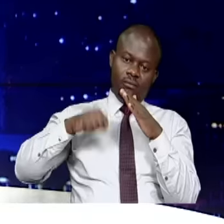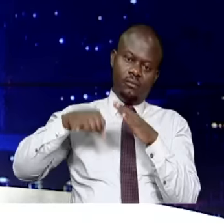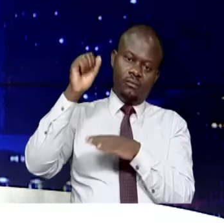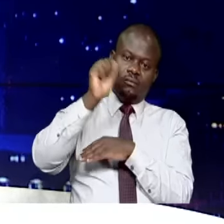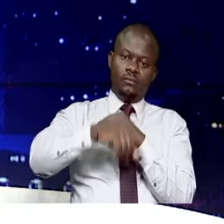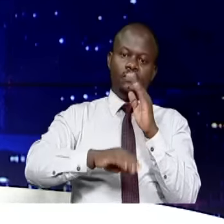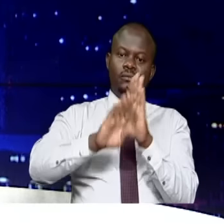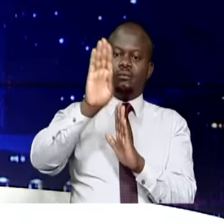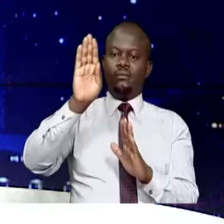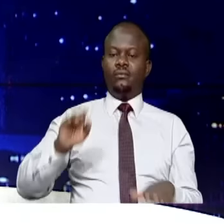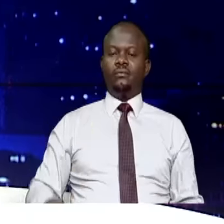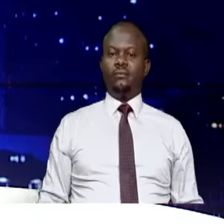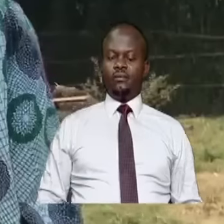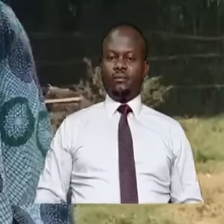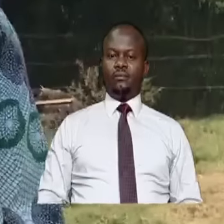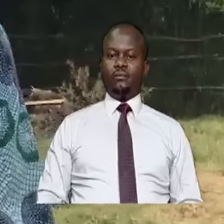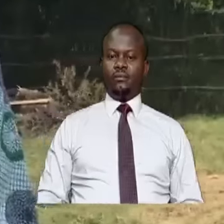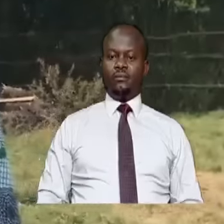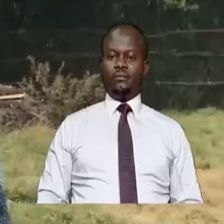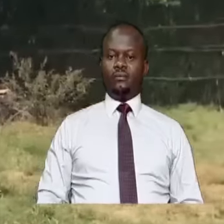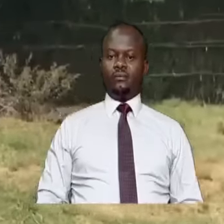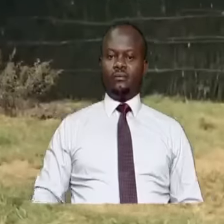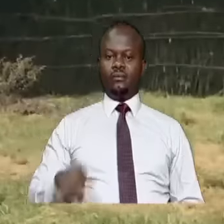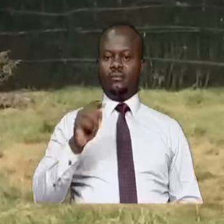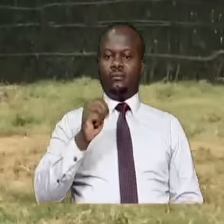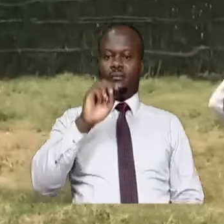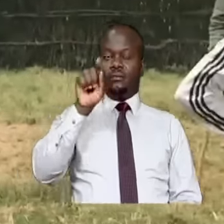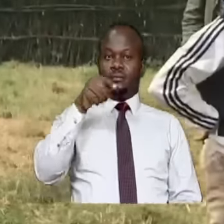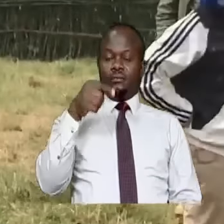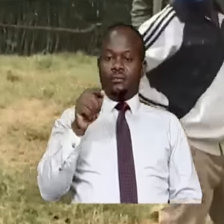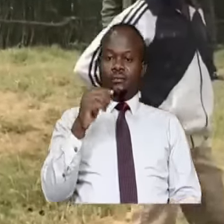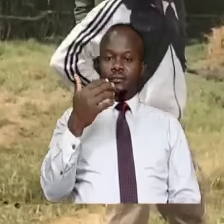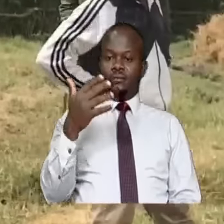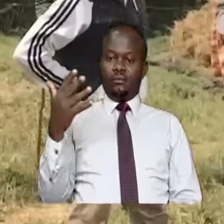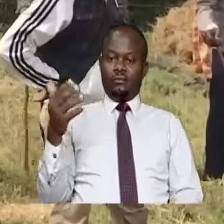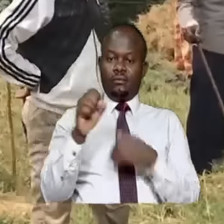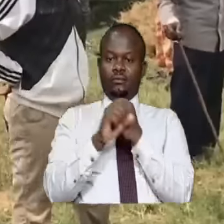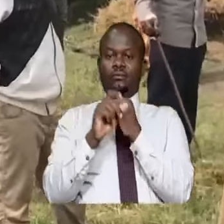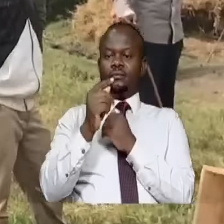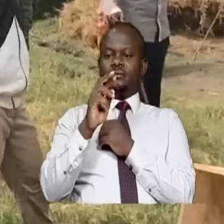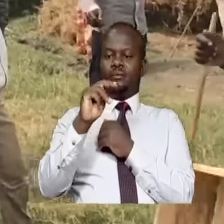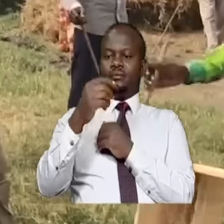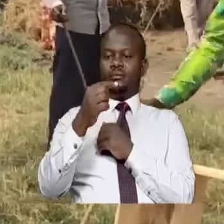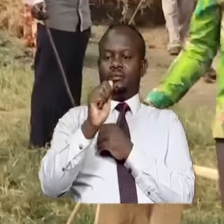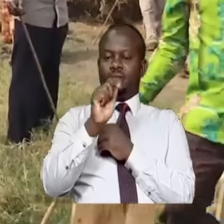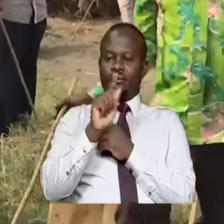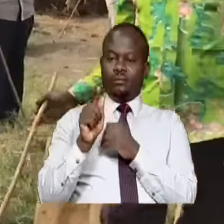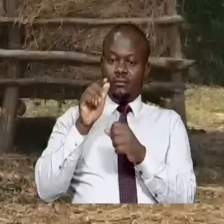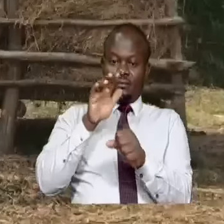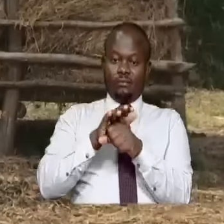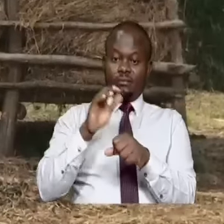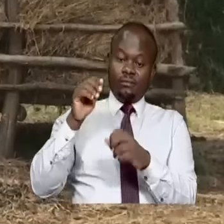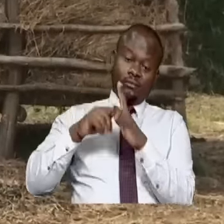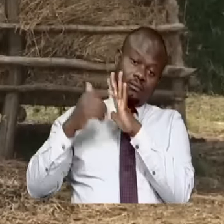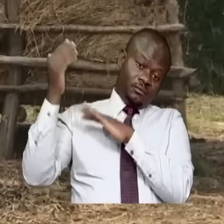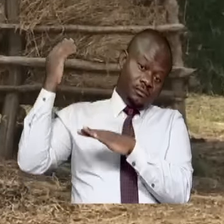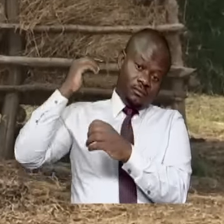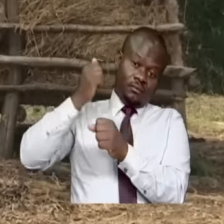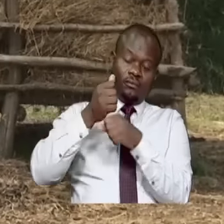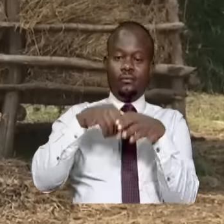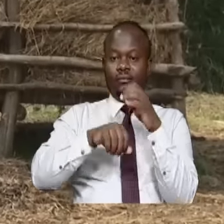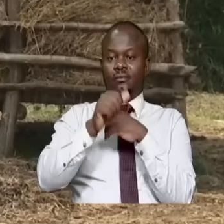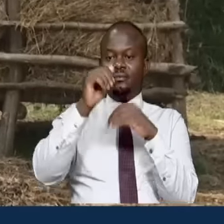imbere. Ubuso bwa kilometero kare 550 zigize umurenge wa Karangazi, nyinshi muri zo kuva na kera zakorerwagaho